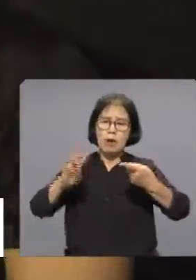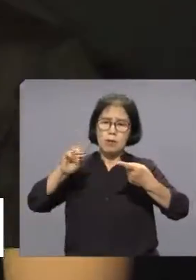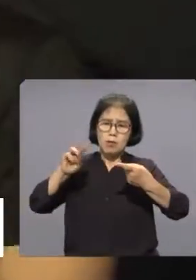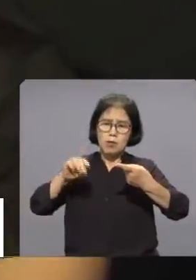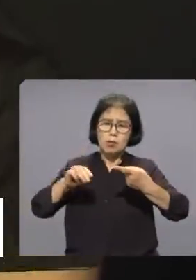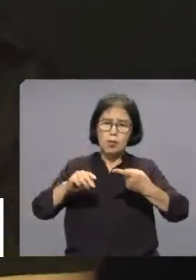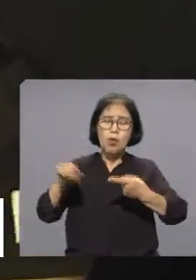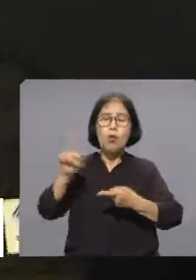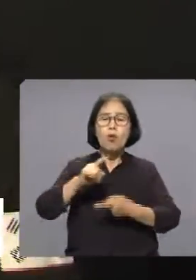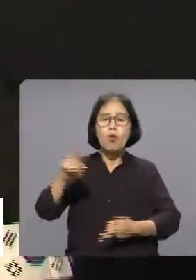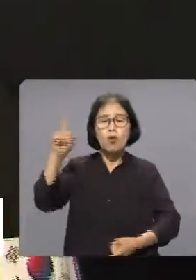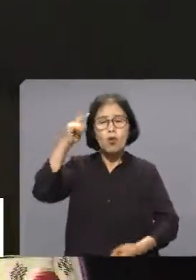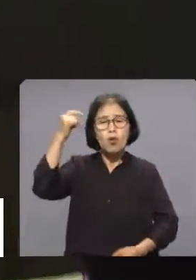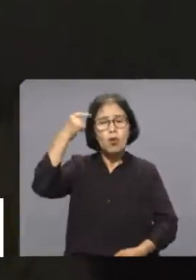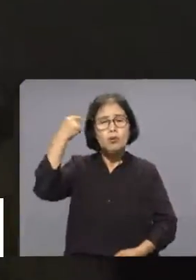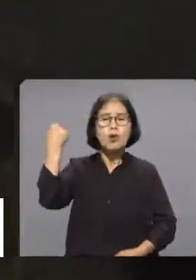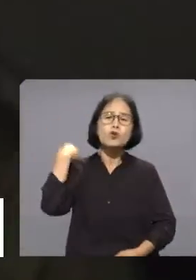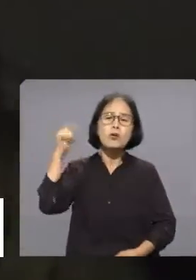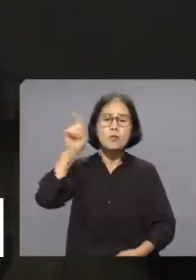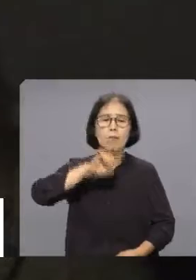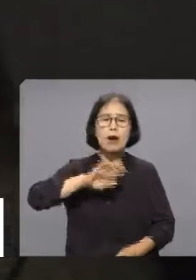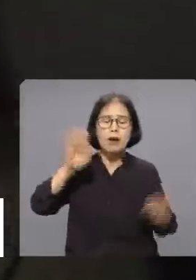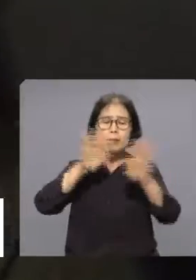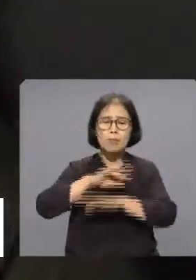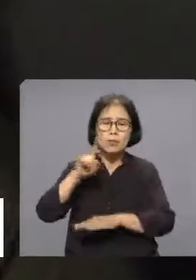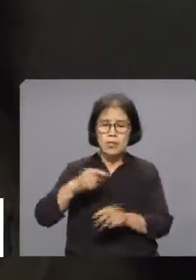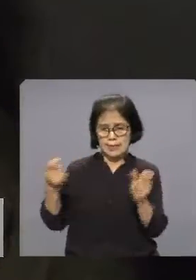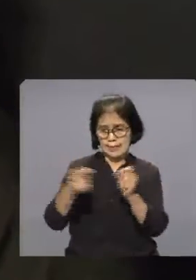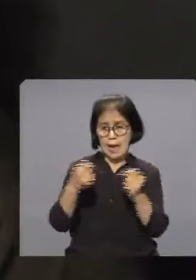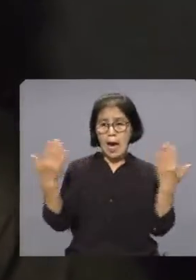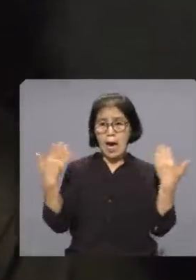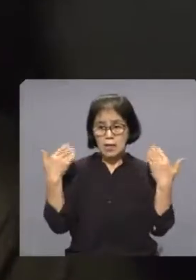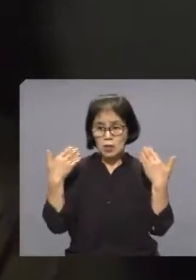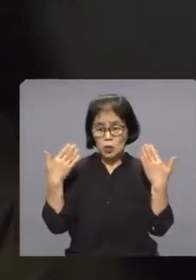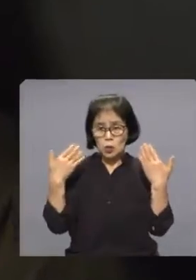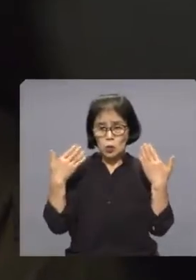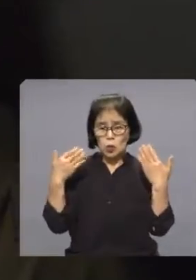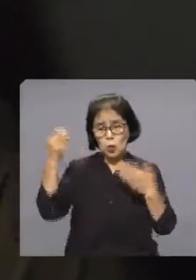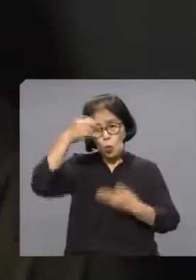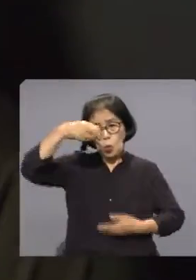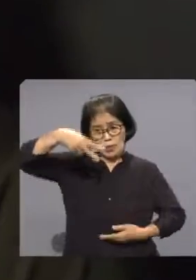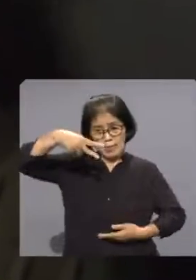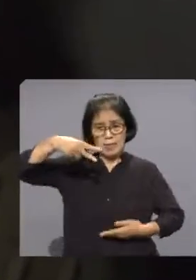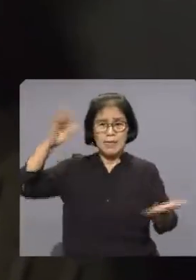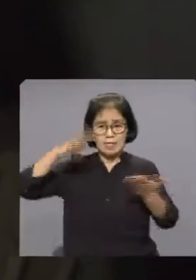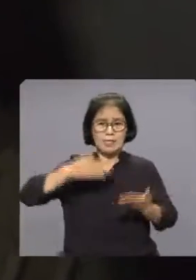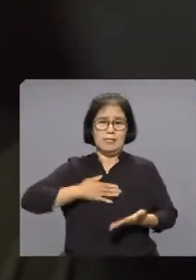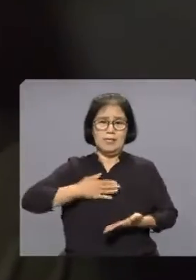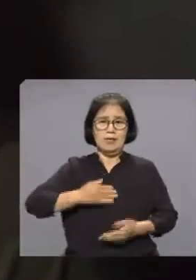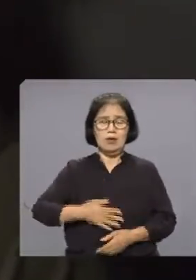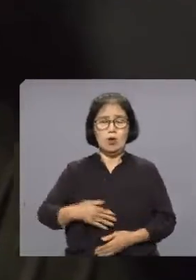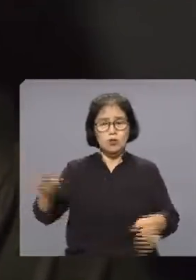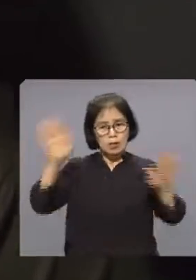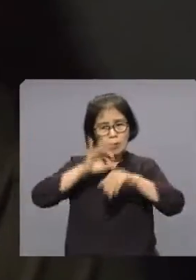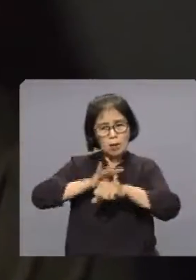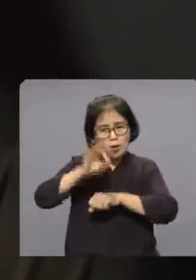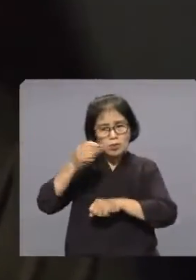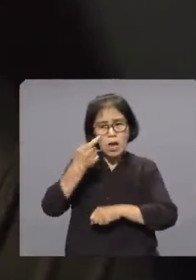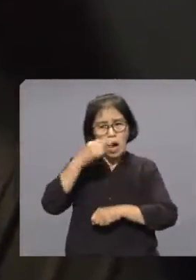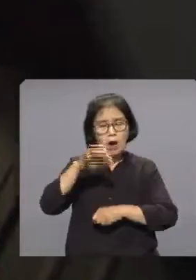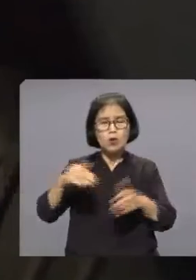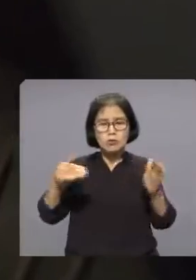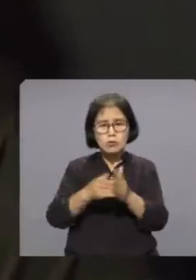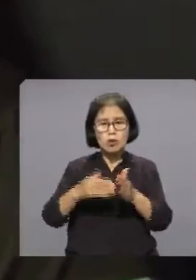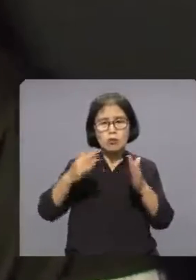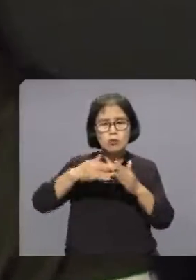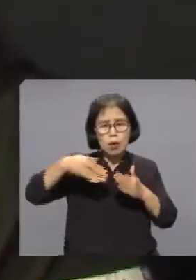어제 상황 어땠는지 설명 부탁드리겠습니다. 네, 저는 인근의 학교에 재학 중인 고등학교 2학년 학생입니다. 어제 10시에 학원이 끝나고 나와서 귀가를